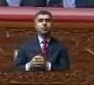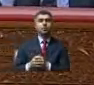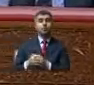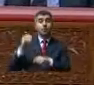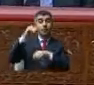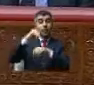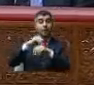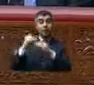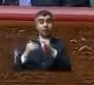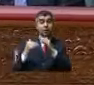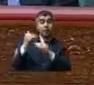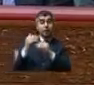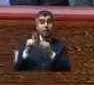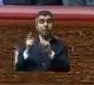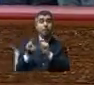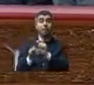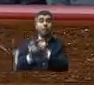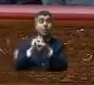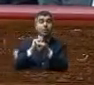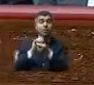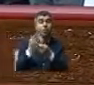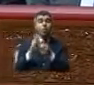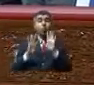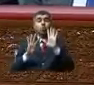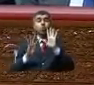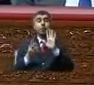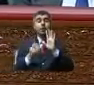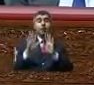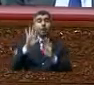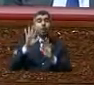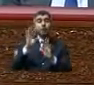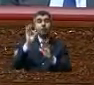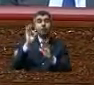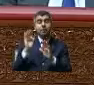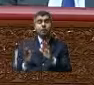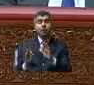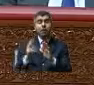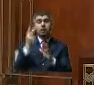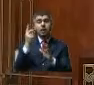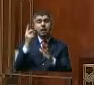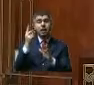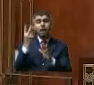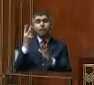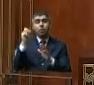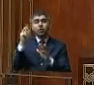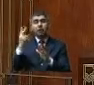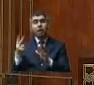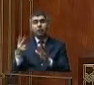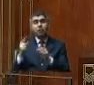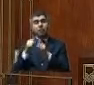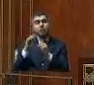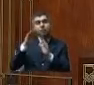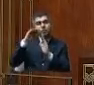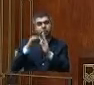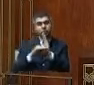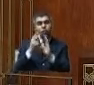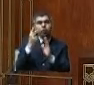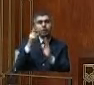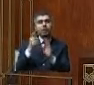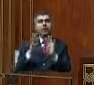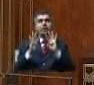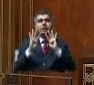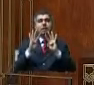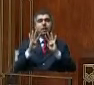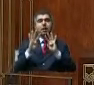سينتقل عجز ميزان الأداءات من 9.5% المسجلة سنة 2012 إلى أقل من 2.8%